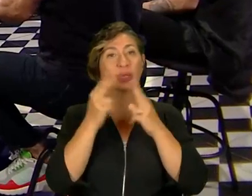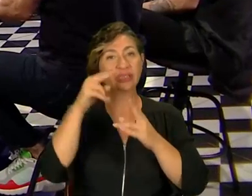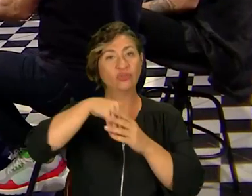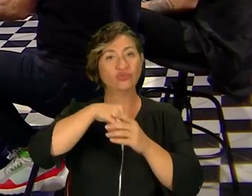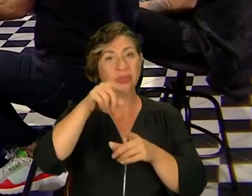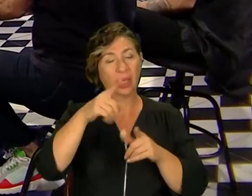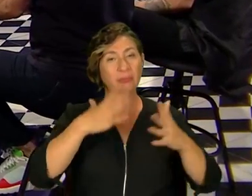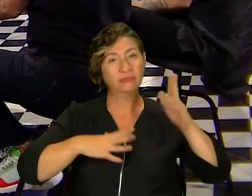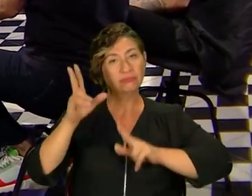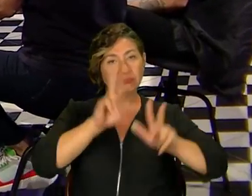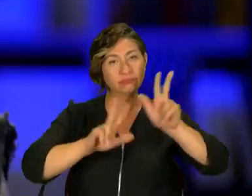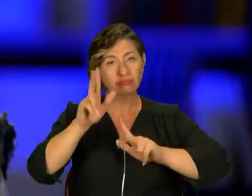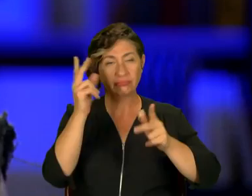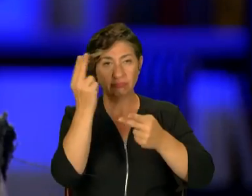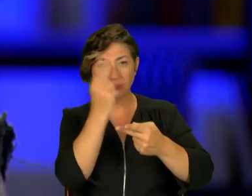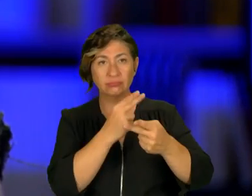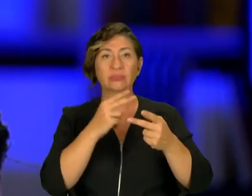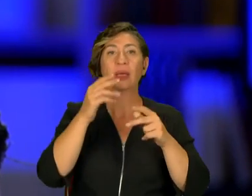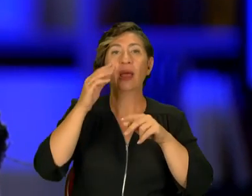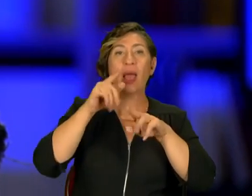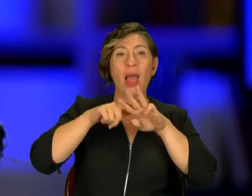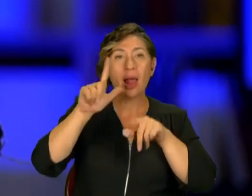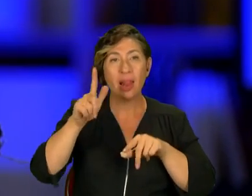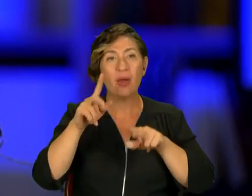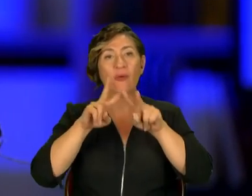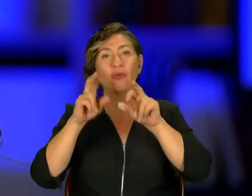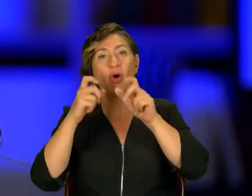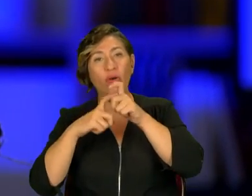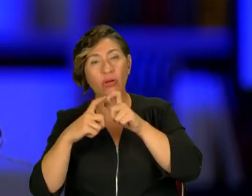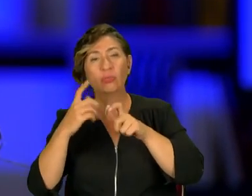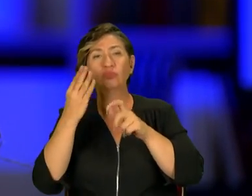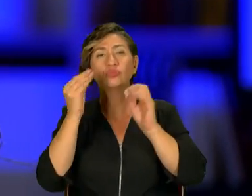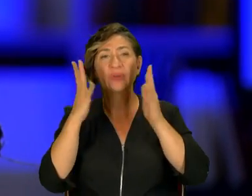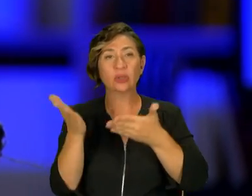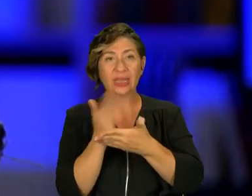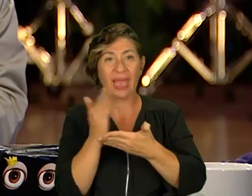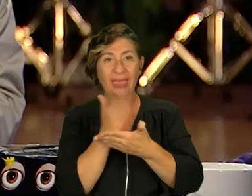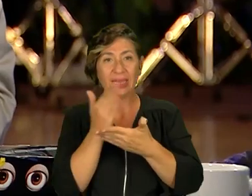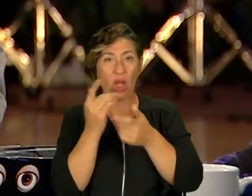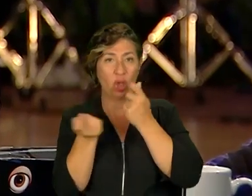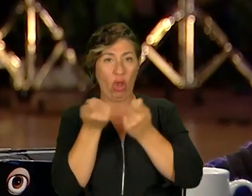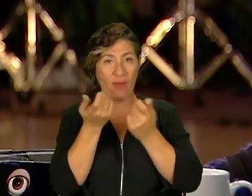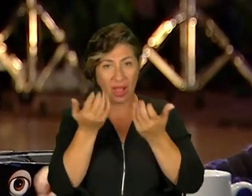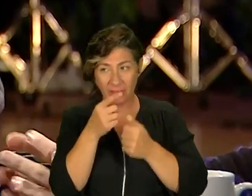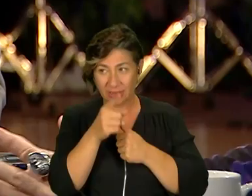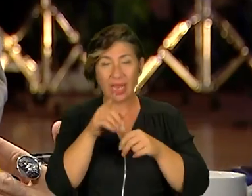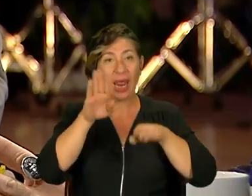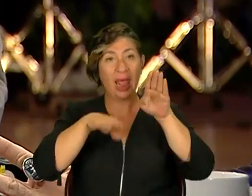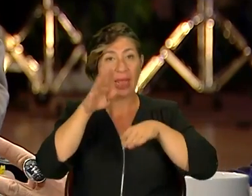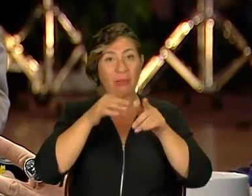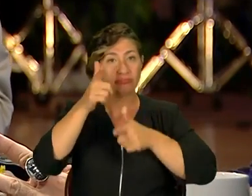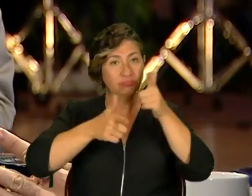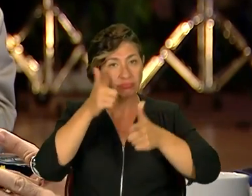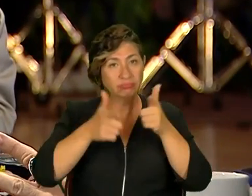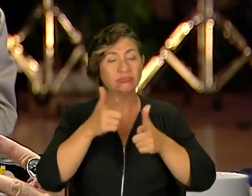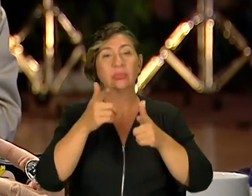içinde yer alıyorsun. Marie Claire, Elle, Vogue, birçok dergide görev yaptın. Reklam